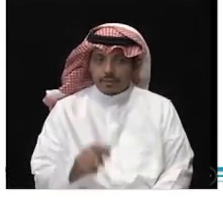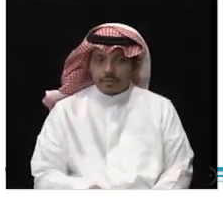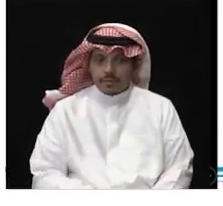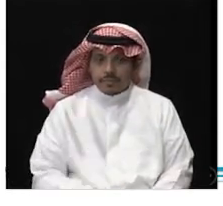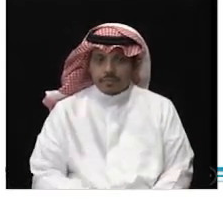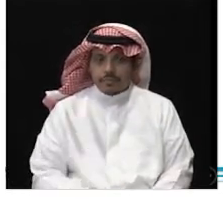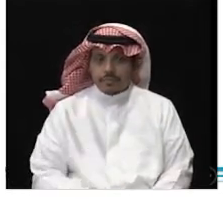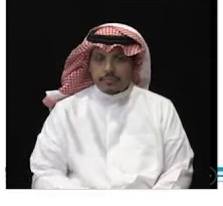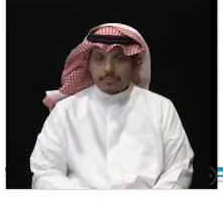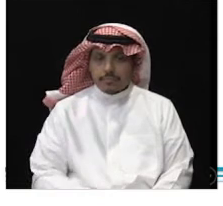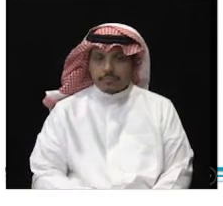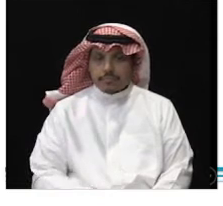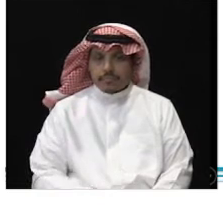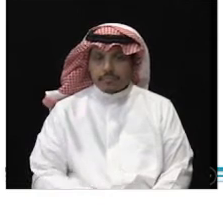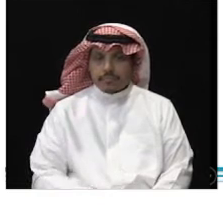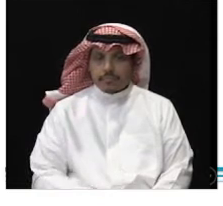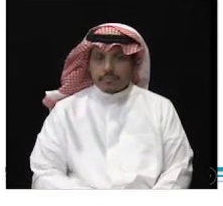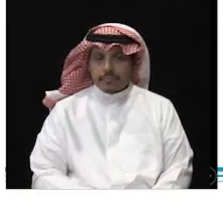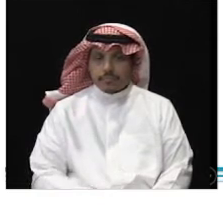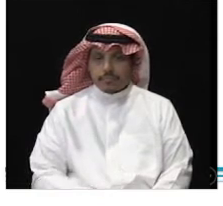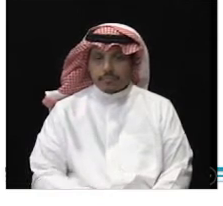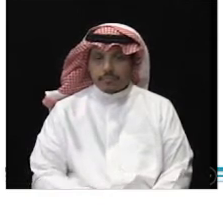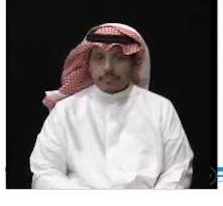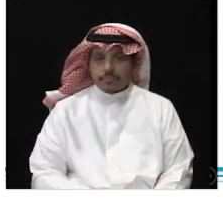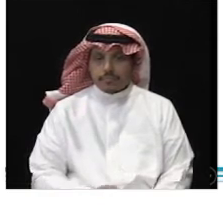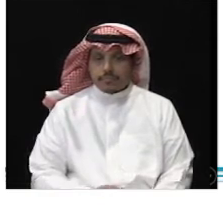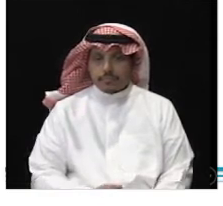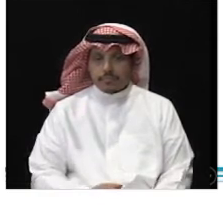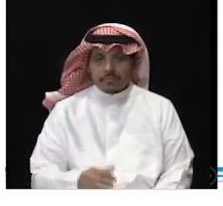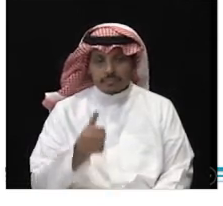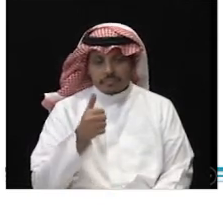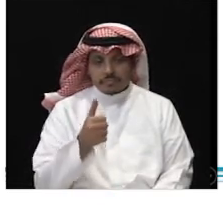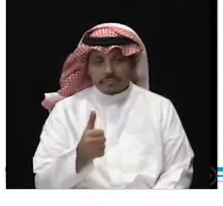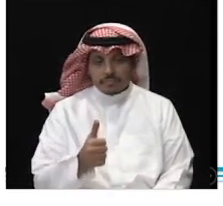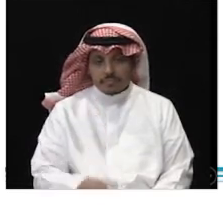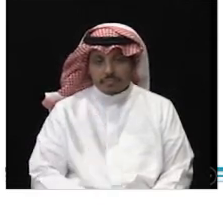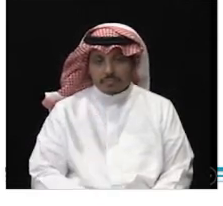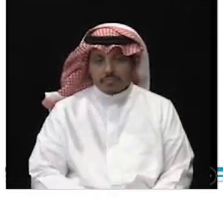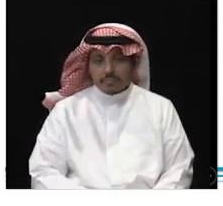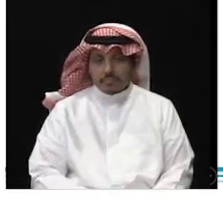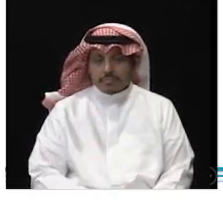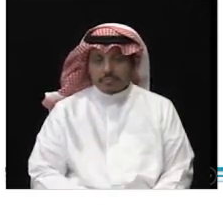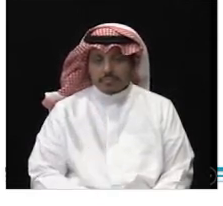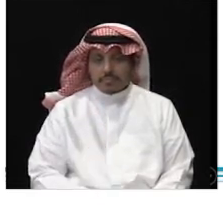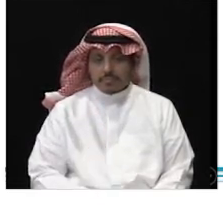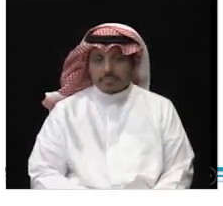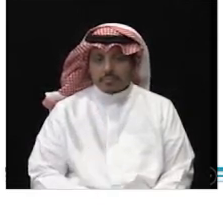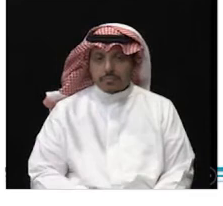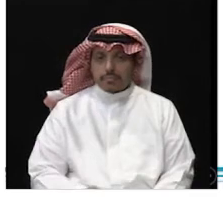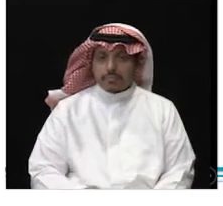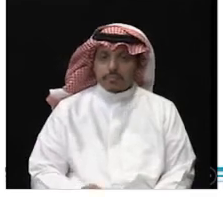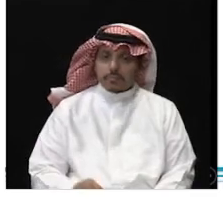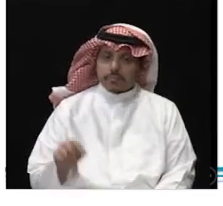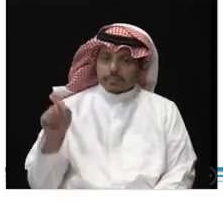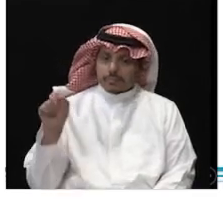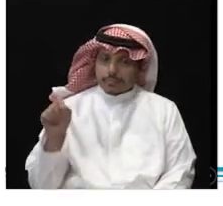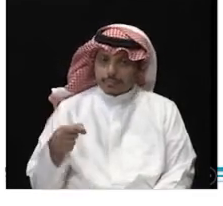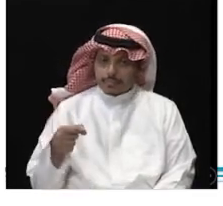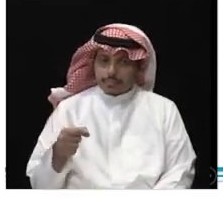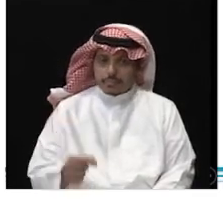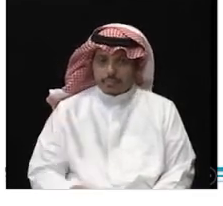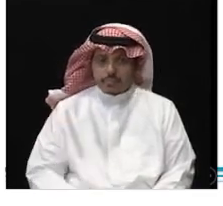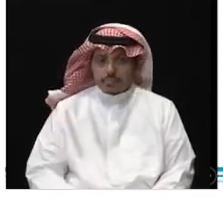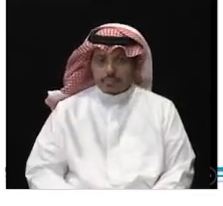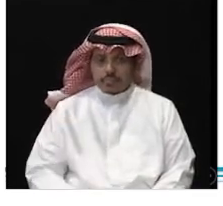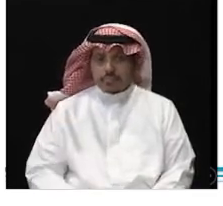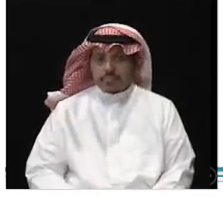مقطع ساكن، أن، أحسنتم. نتابع الآن الكسرتان، ها